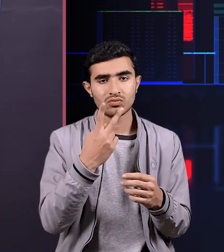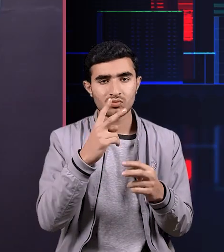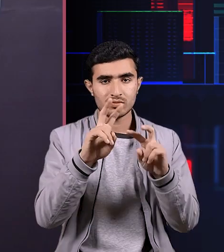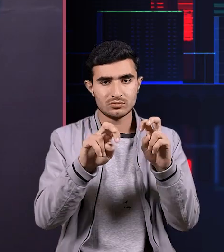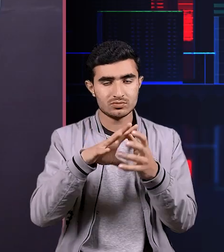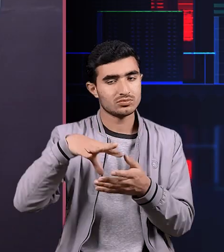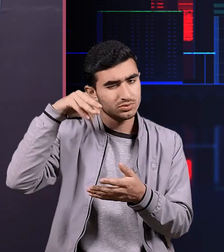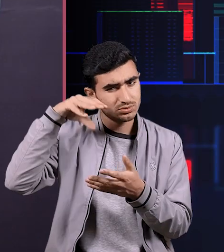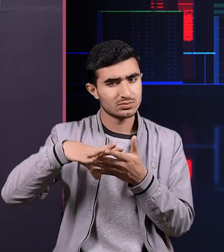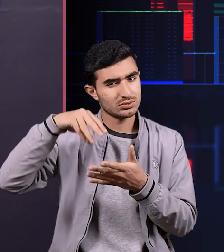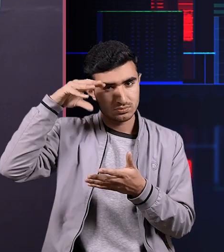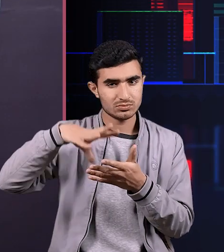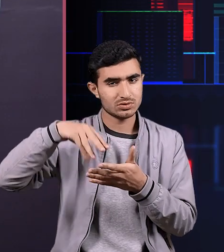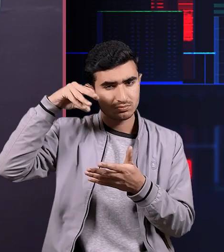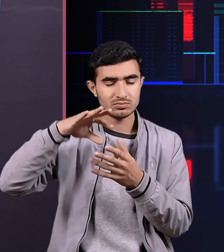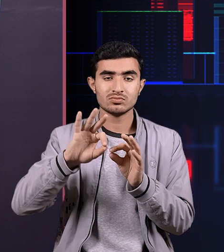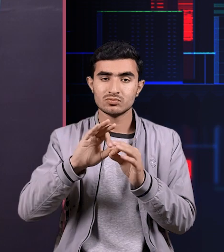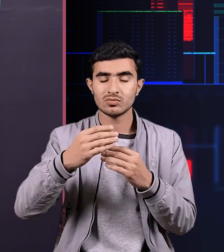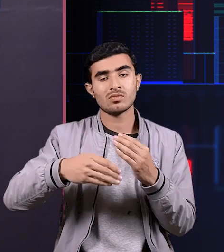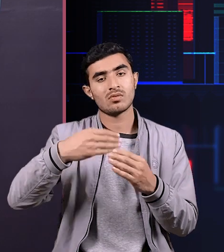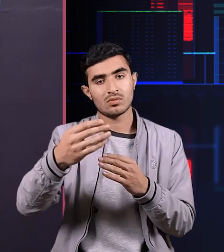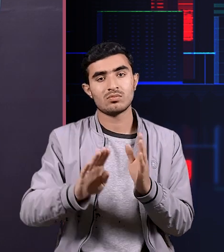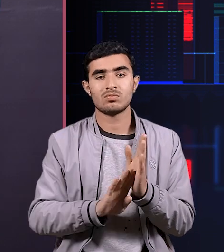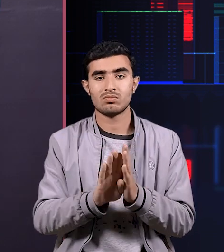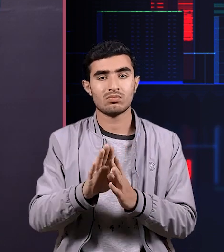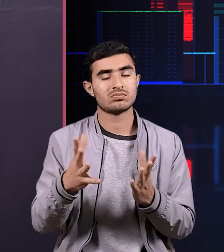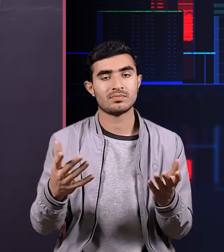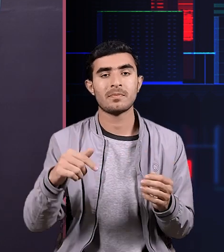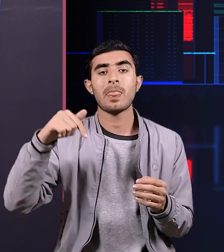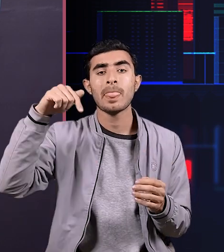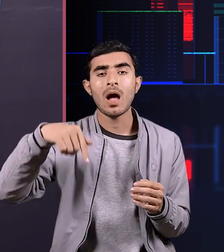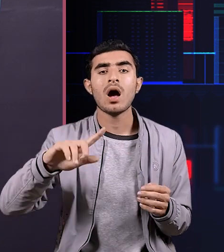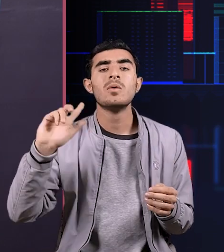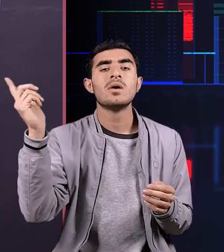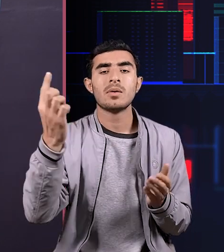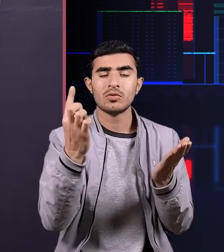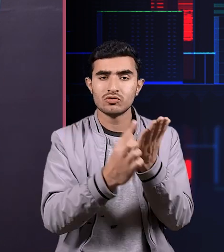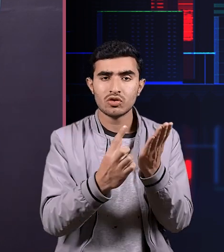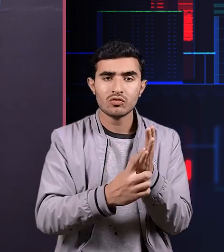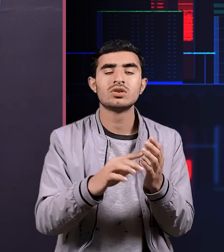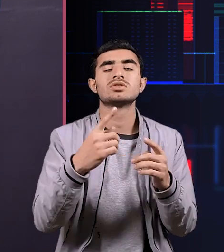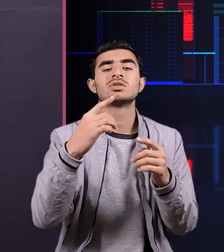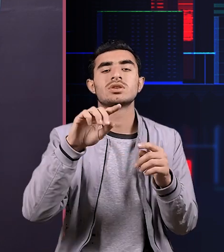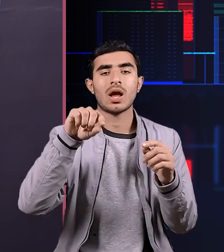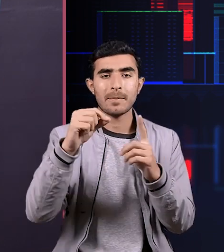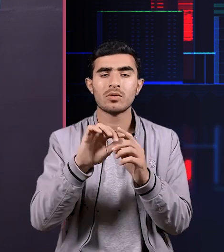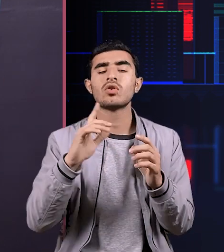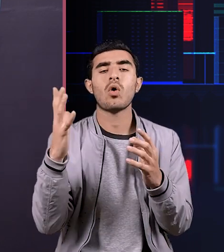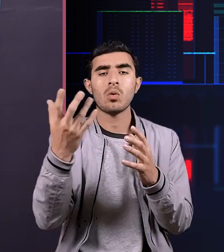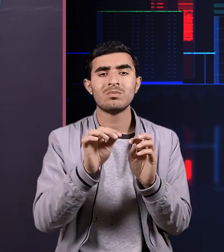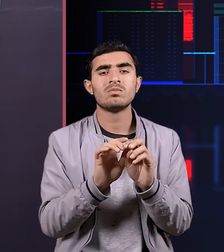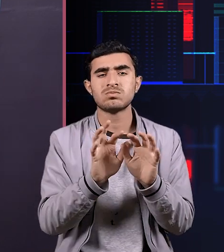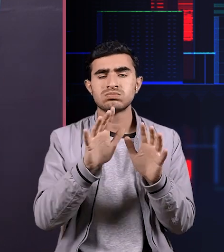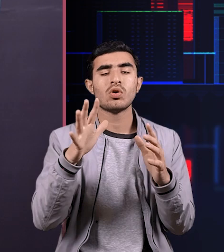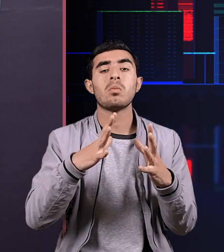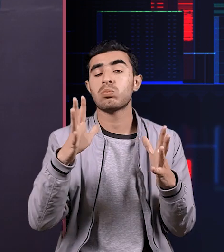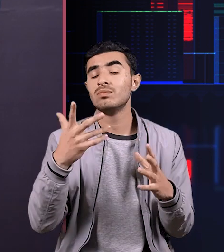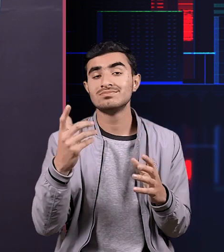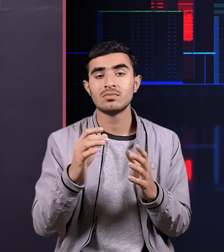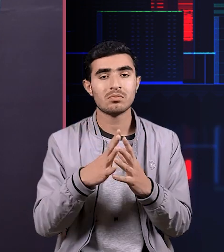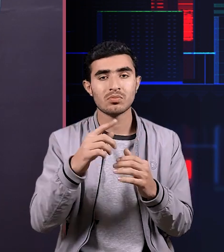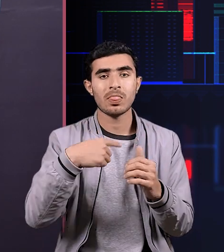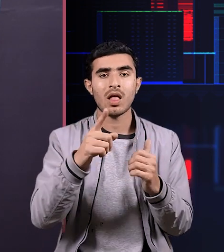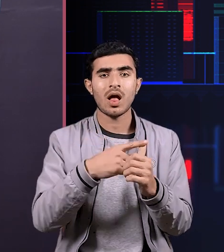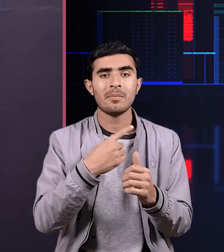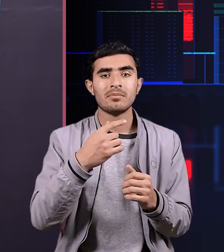एक रीसेंट इनिशिएटिव जो बहुत चल रहा है, वो सब यूनिवर्सिटियों में हुकूमत ने इनक्यूबेटर्स का भी काम शुरू किया है कि आप लोग, अगर आपके पास कोई